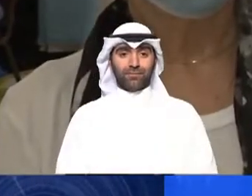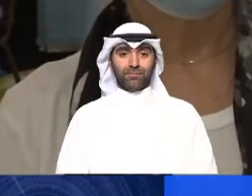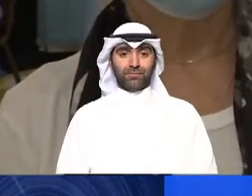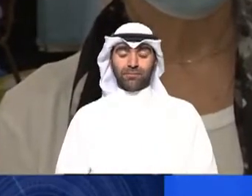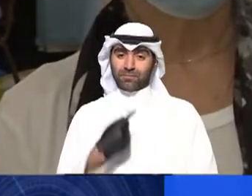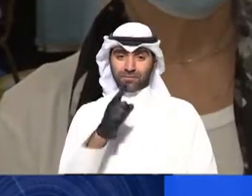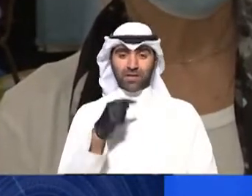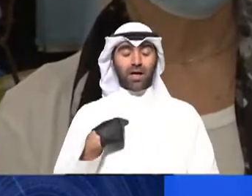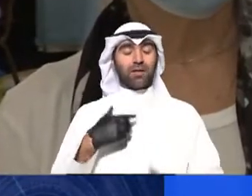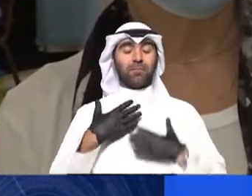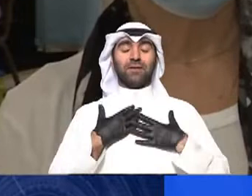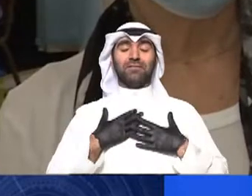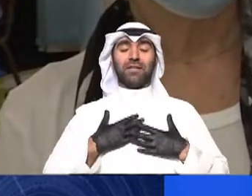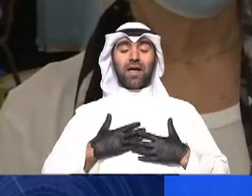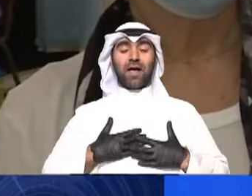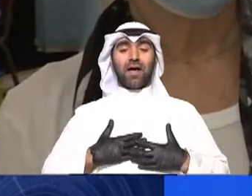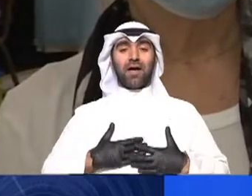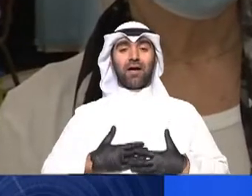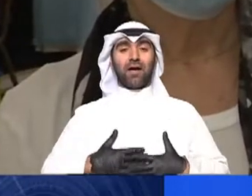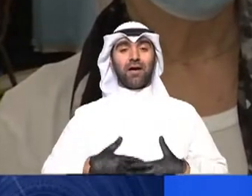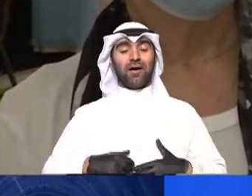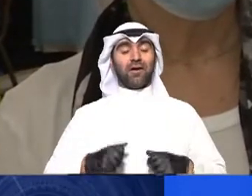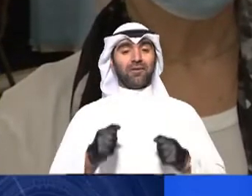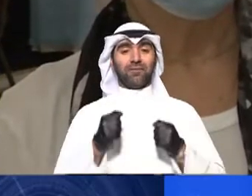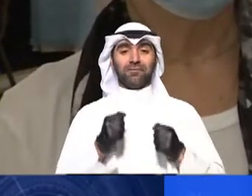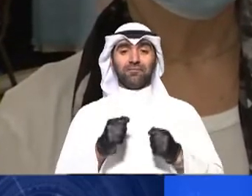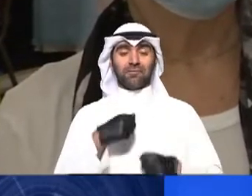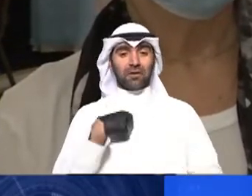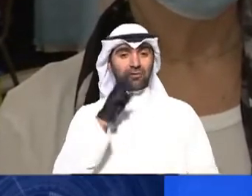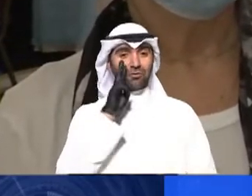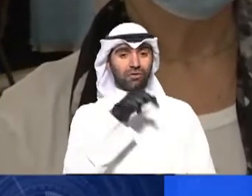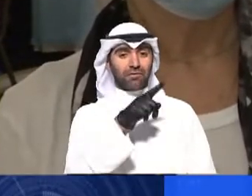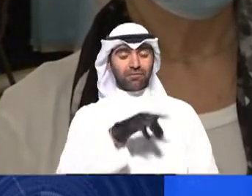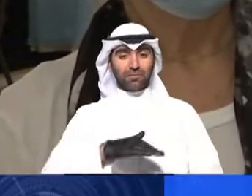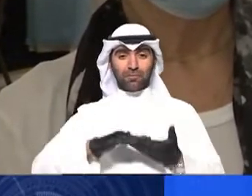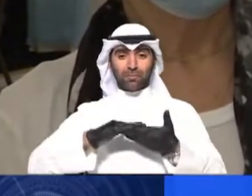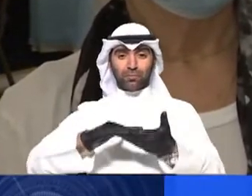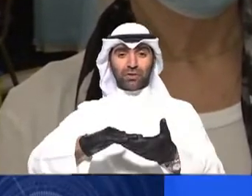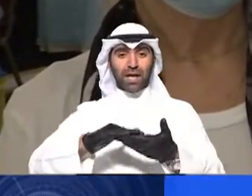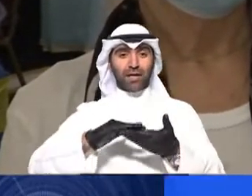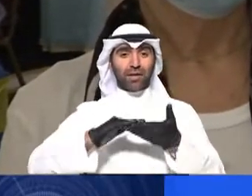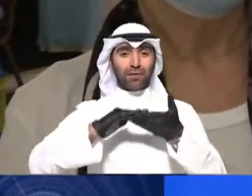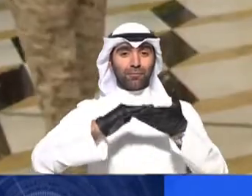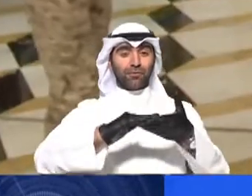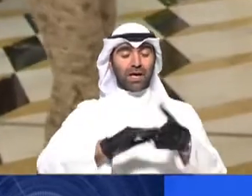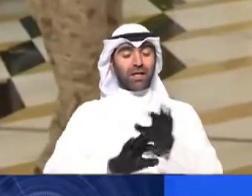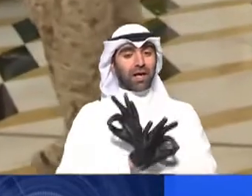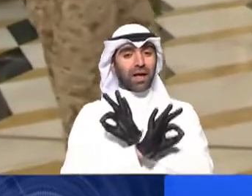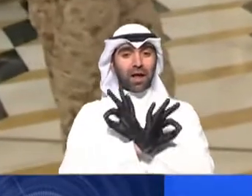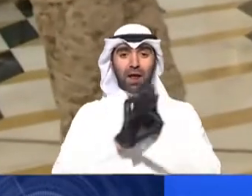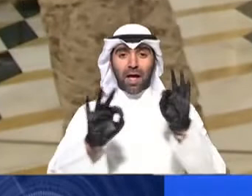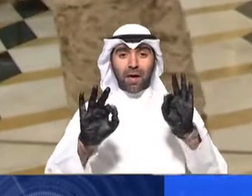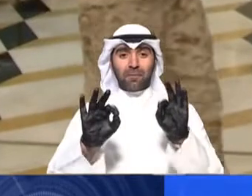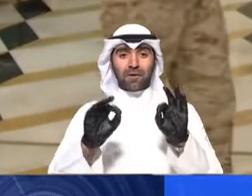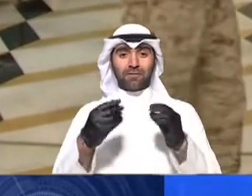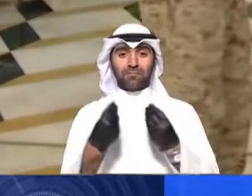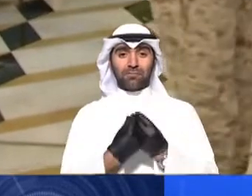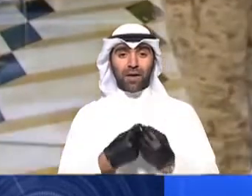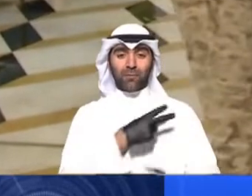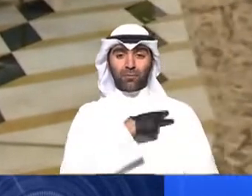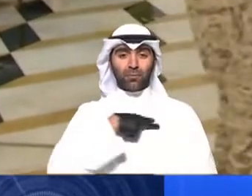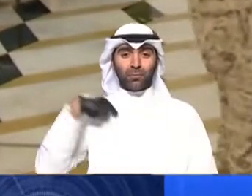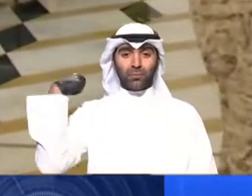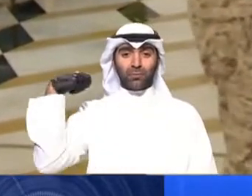هذا نتيجة الضيافة اللي قاموا فيها جماعة من وزارة الدفاع،